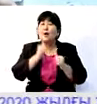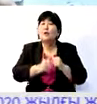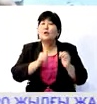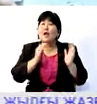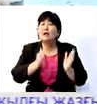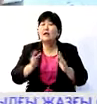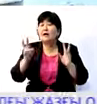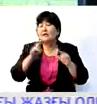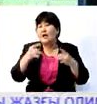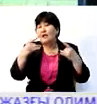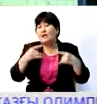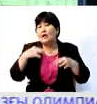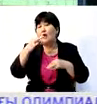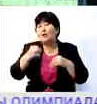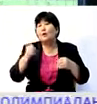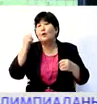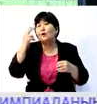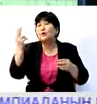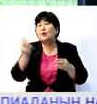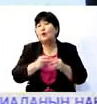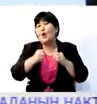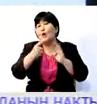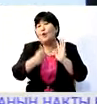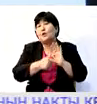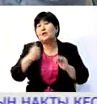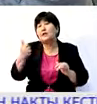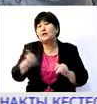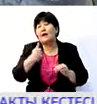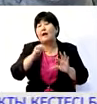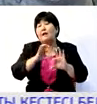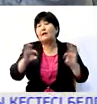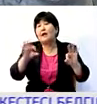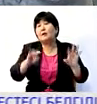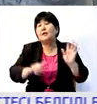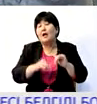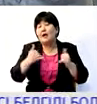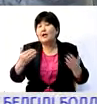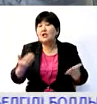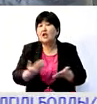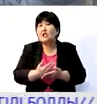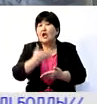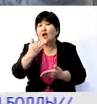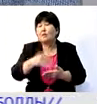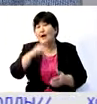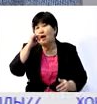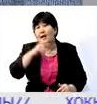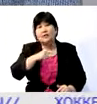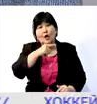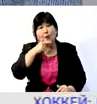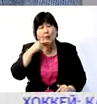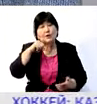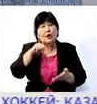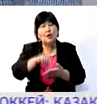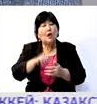ізденістің нәтижесінде телеарна тәулігіне түскі үзіліссіз 17 сағат хабар тарата бастады. Қазіргі уақытта жаңалықтар бағдарламасы қазақша және орысша